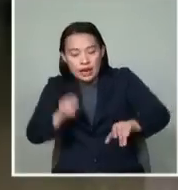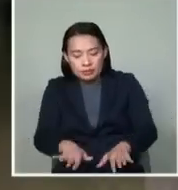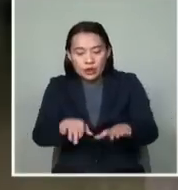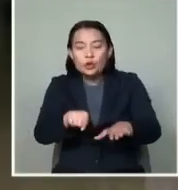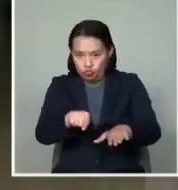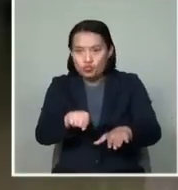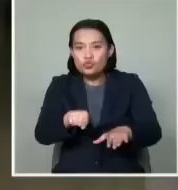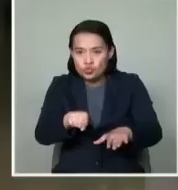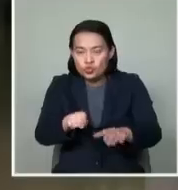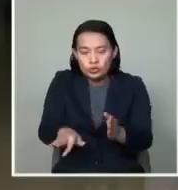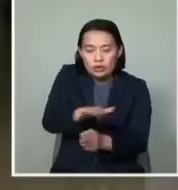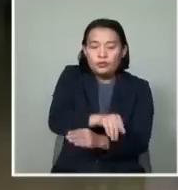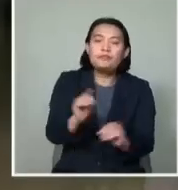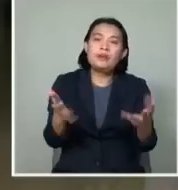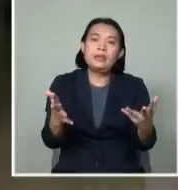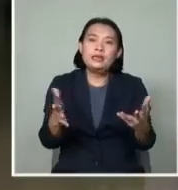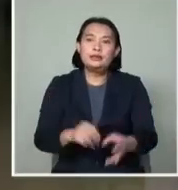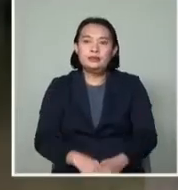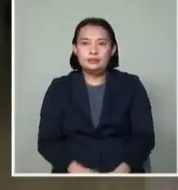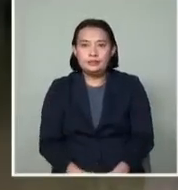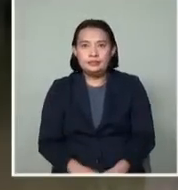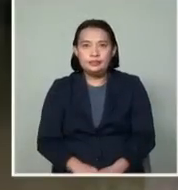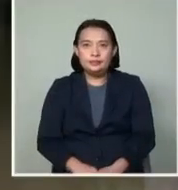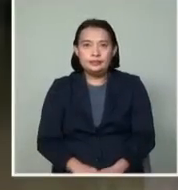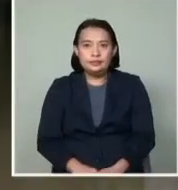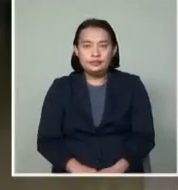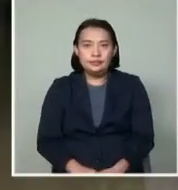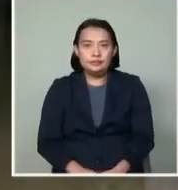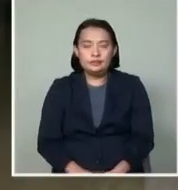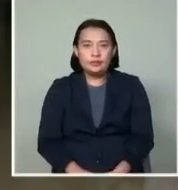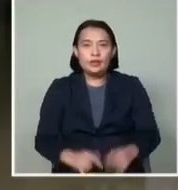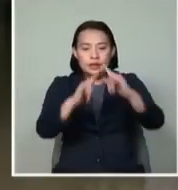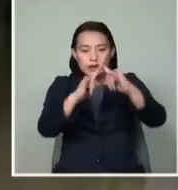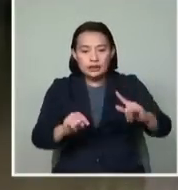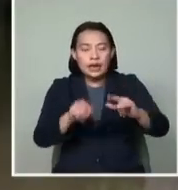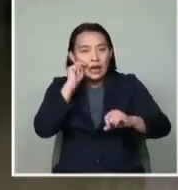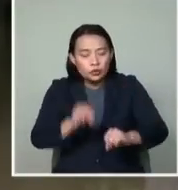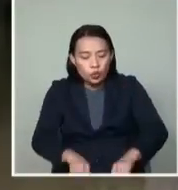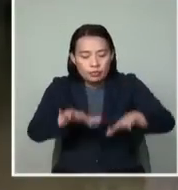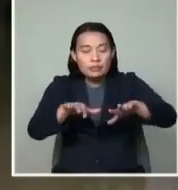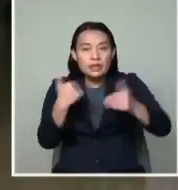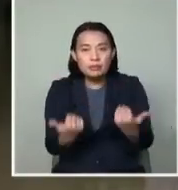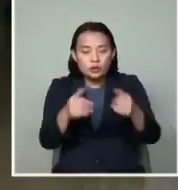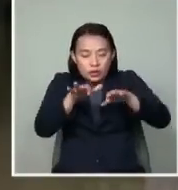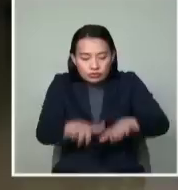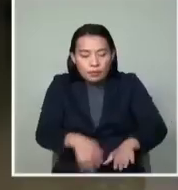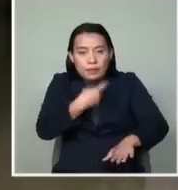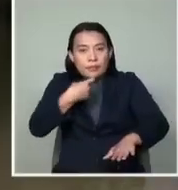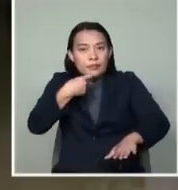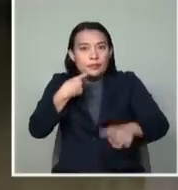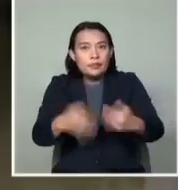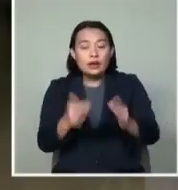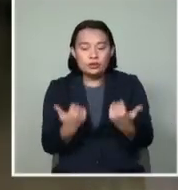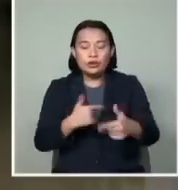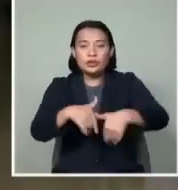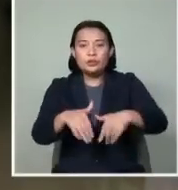เข้าไปท่วมภายในพระอุโบสถกุฏิหรือว่าศาลาแต่อย่างใดค่ะซึ่งตอนนี้เองทั้งชาวบ้านรวมถึงพระลูกวัด